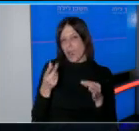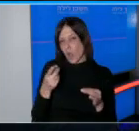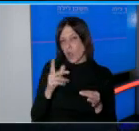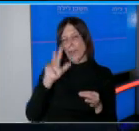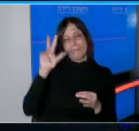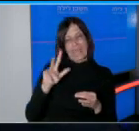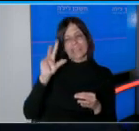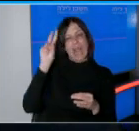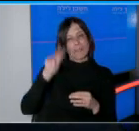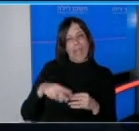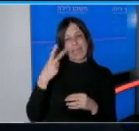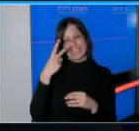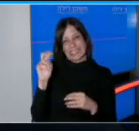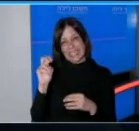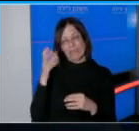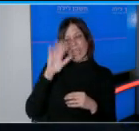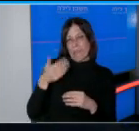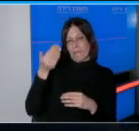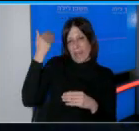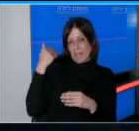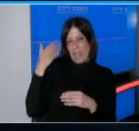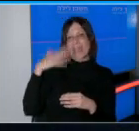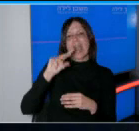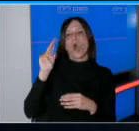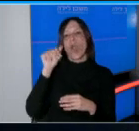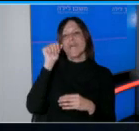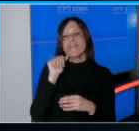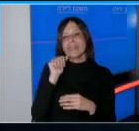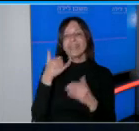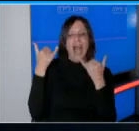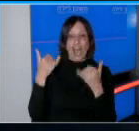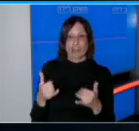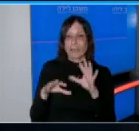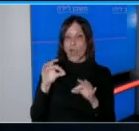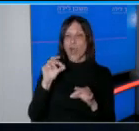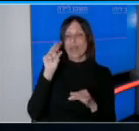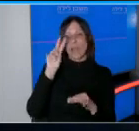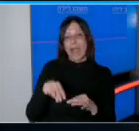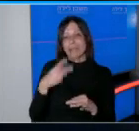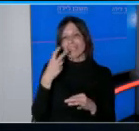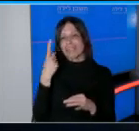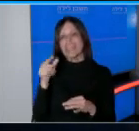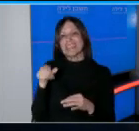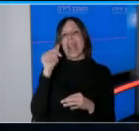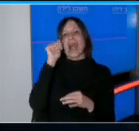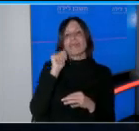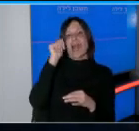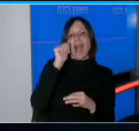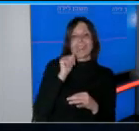מרץ 2020, וגם בבחירות הקודמות, היה כחול לבן. עכשיו, בבחירות מרץ 2021, זה לבן